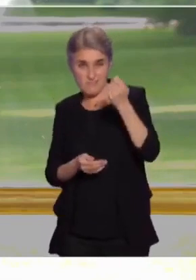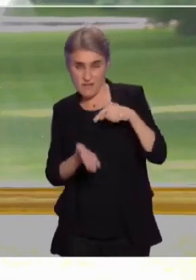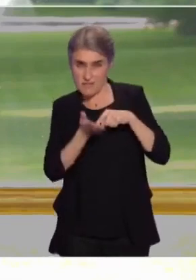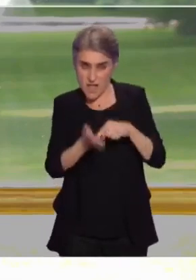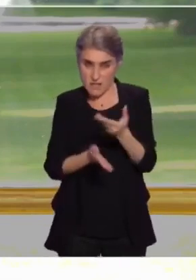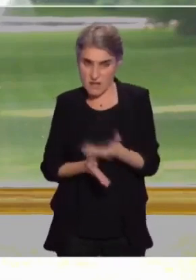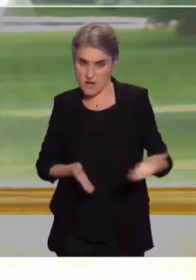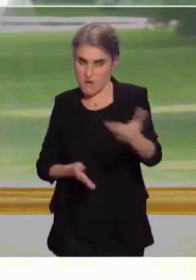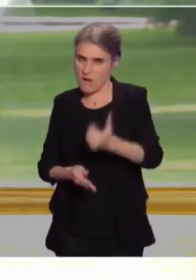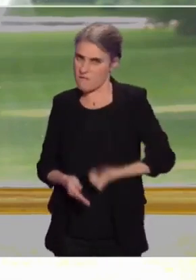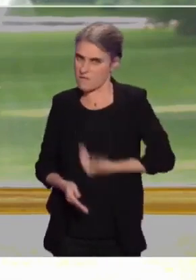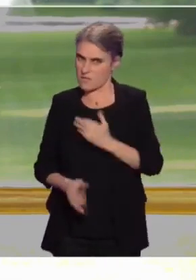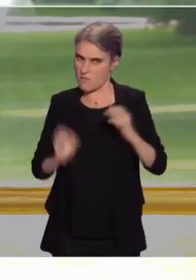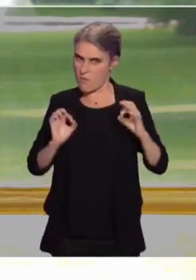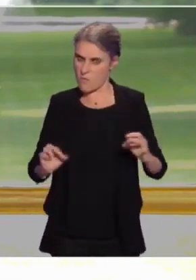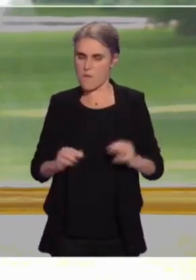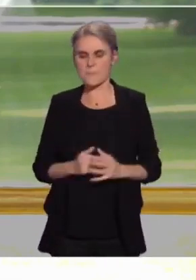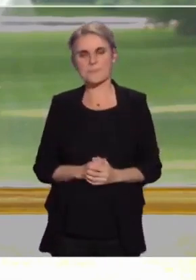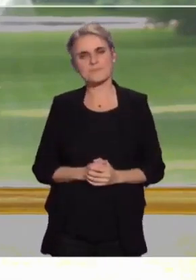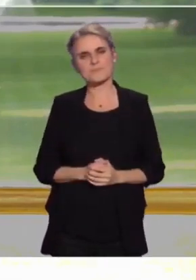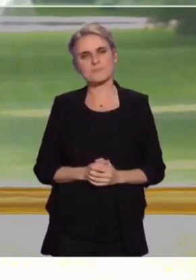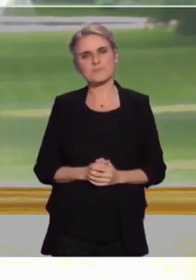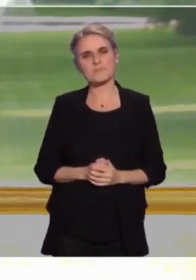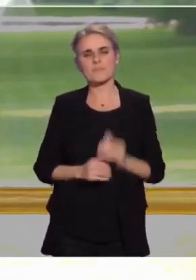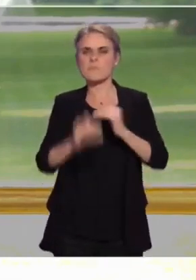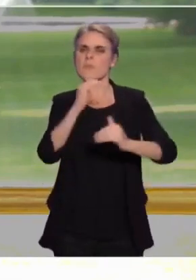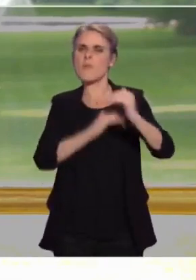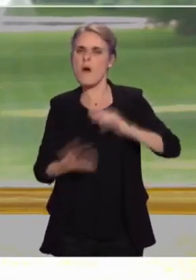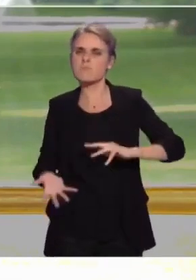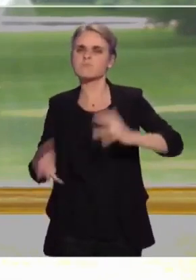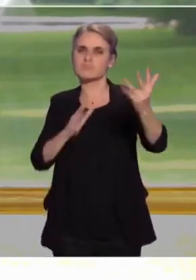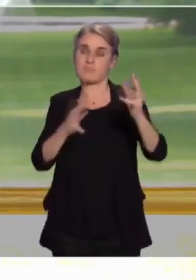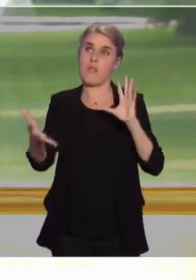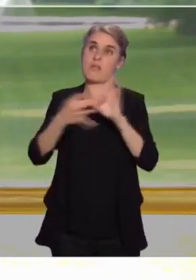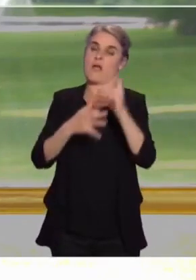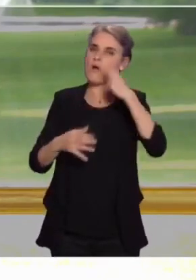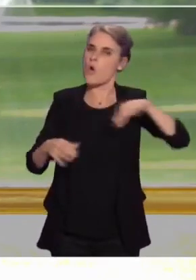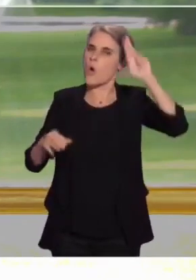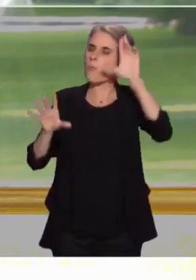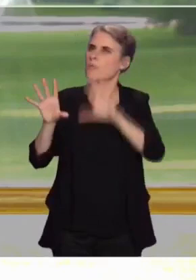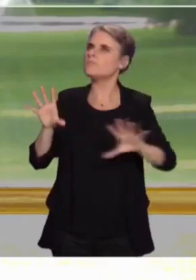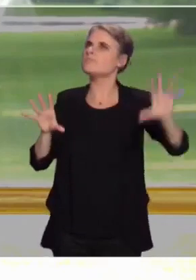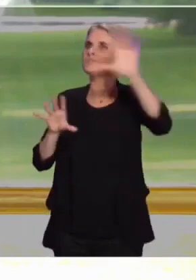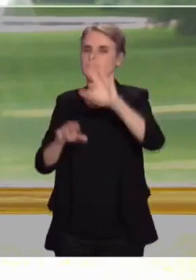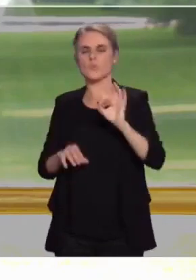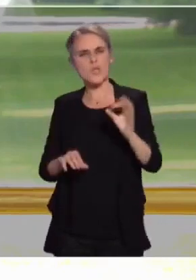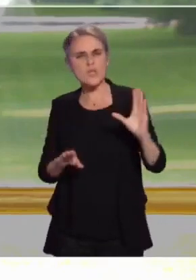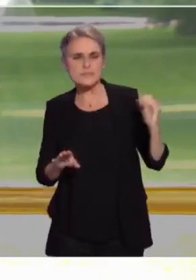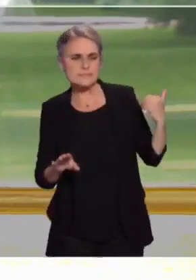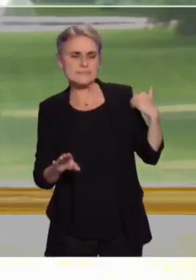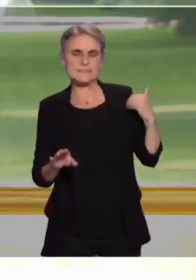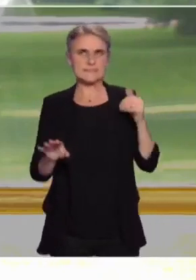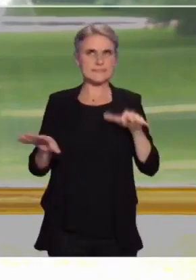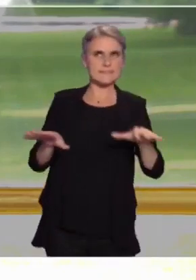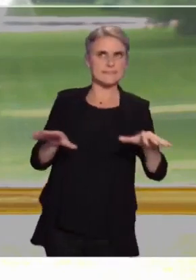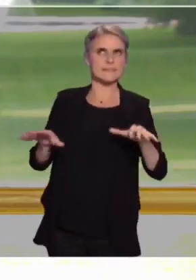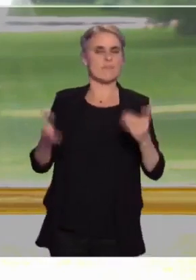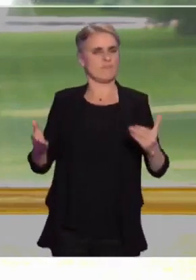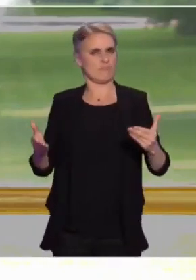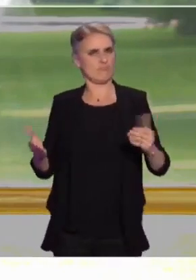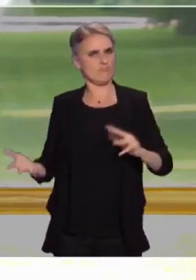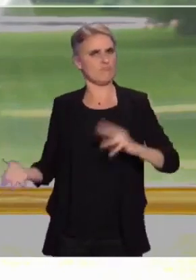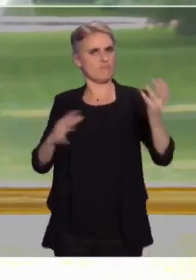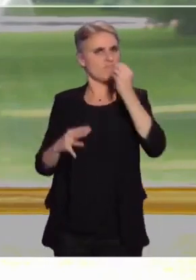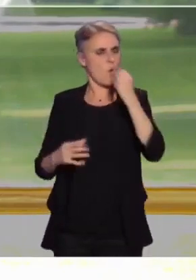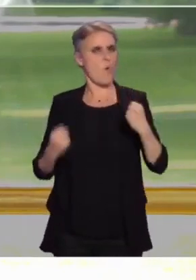ce plan de reconstruction se fera avec l'europe qui après des débuts timides s'est hissé à la hauteur du moment